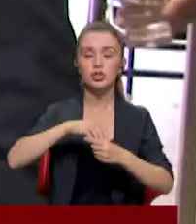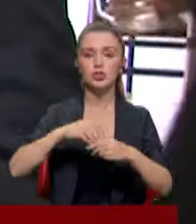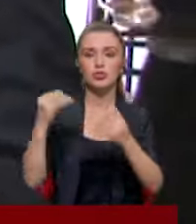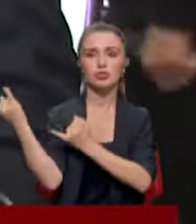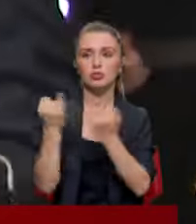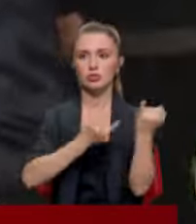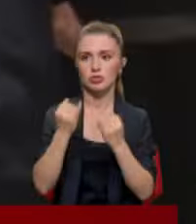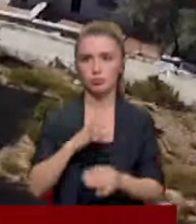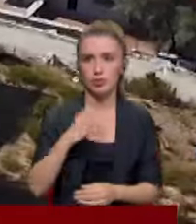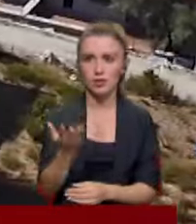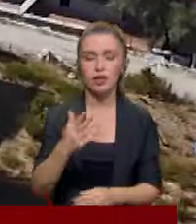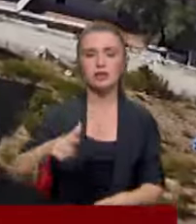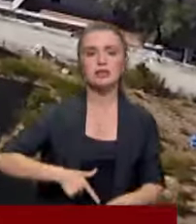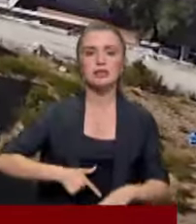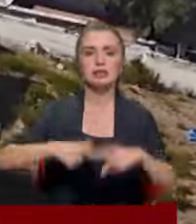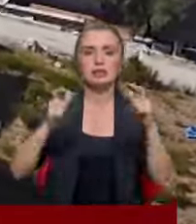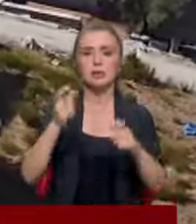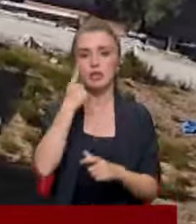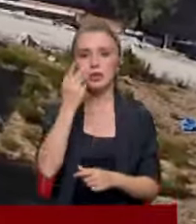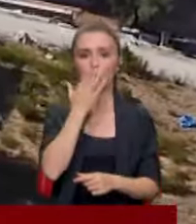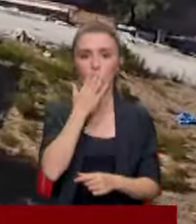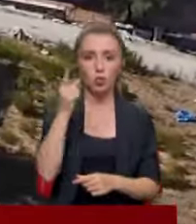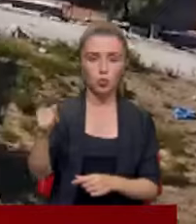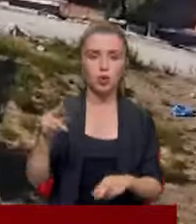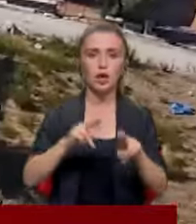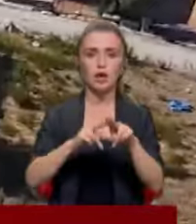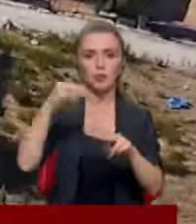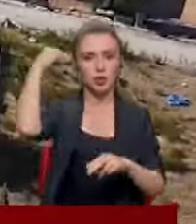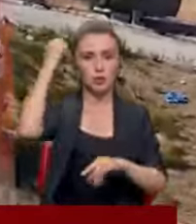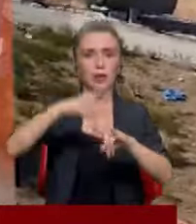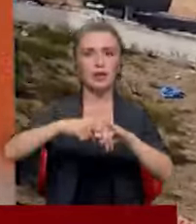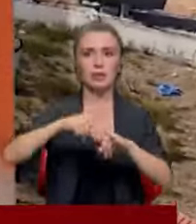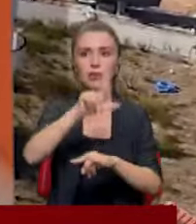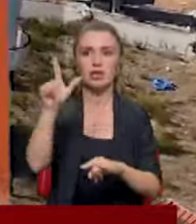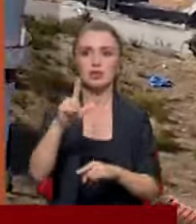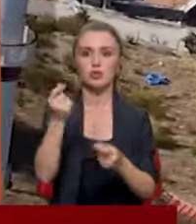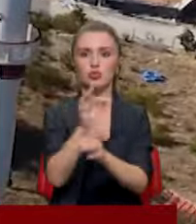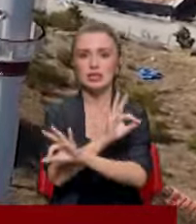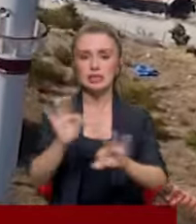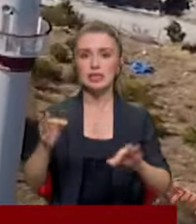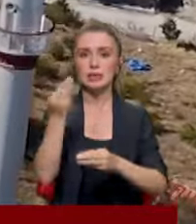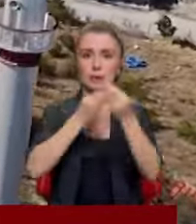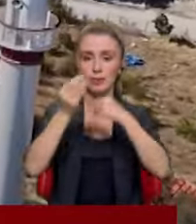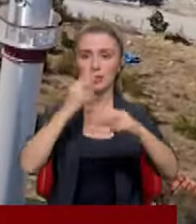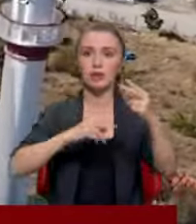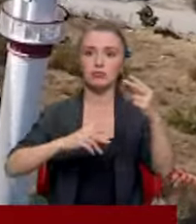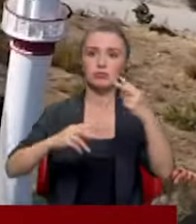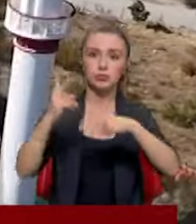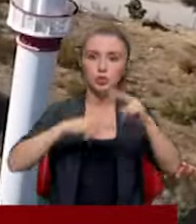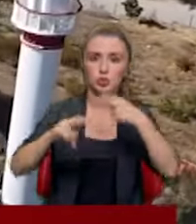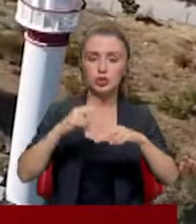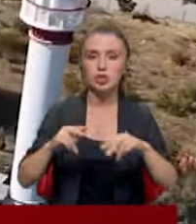açıklama tartışılırken İzmir'de devlet okulunun Karaburun İmam Hatip Lisesi'nin ücretsiz yemek ve servisi gündem